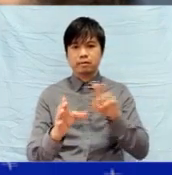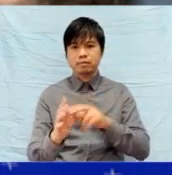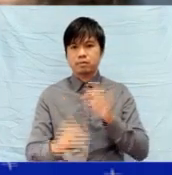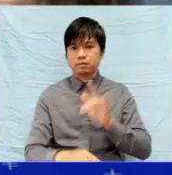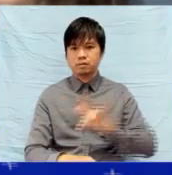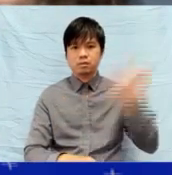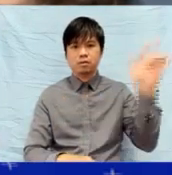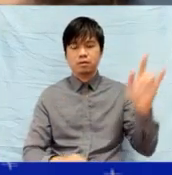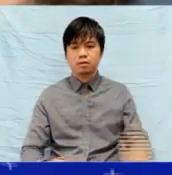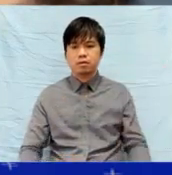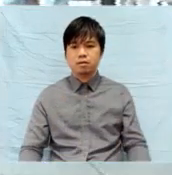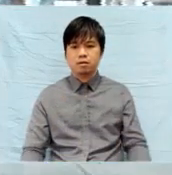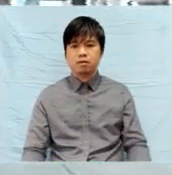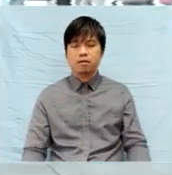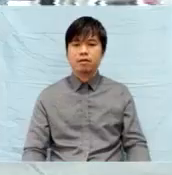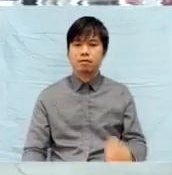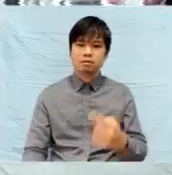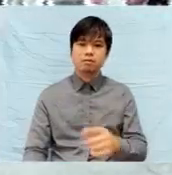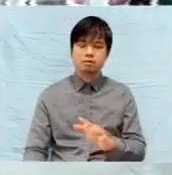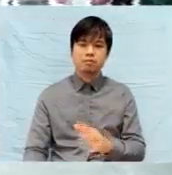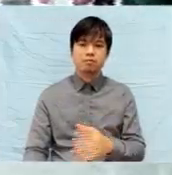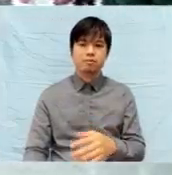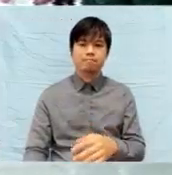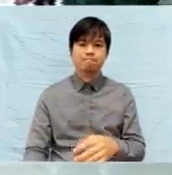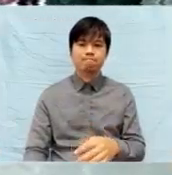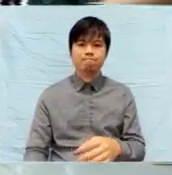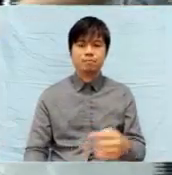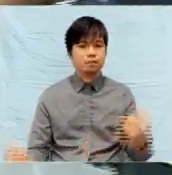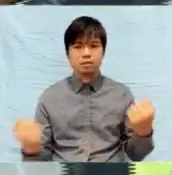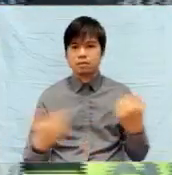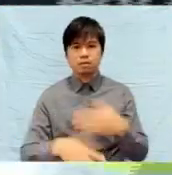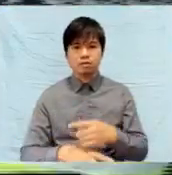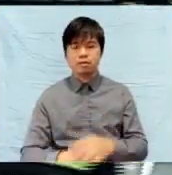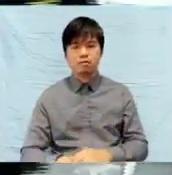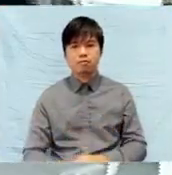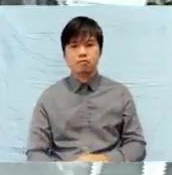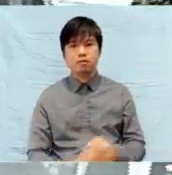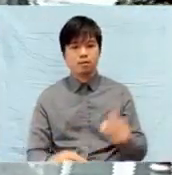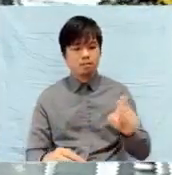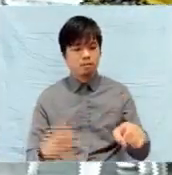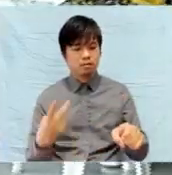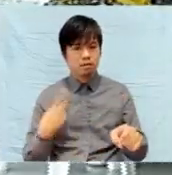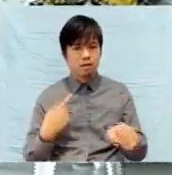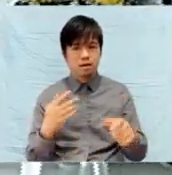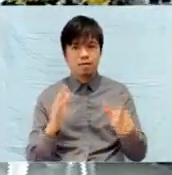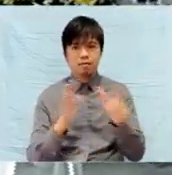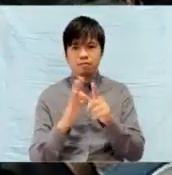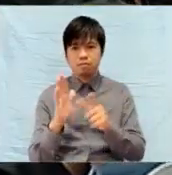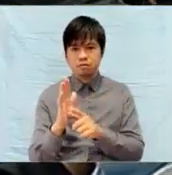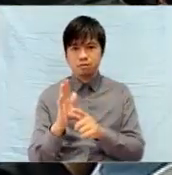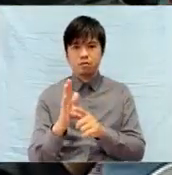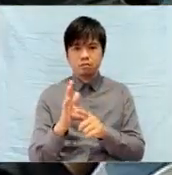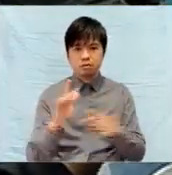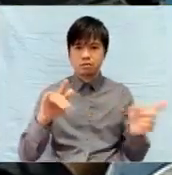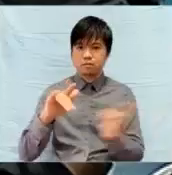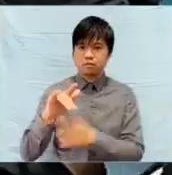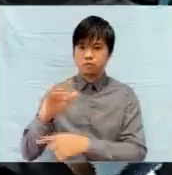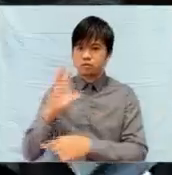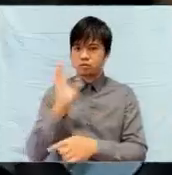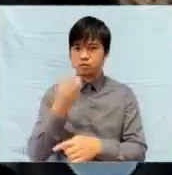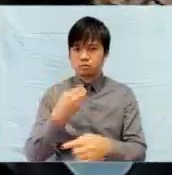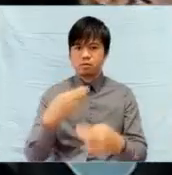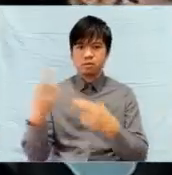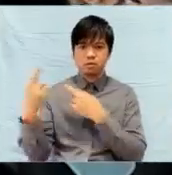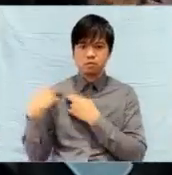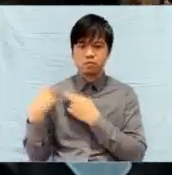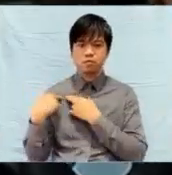yun ang kinakatakot natin. Dapat din daw magkaroon ng batas na magpapanagot sa sino mang responsable sa mga ganitong aberya